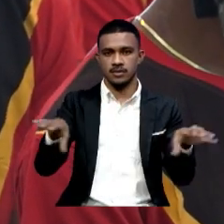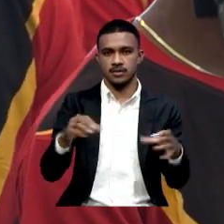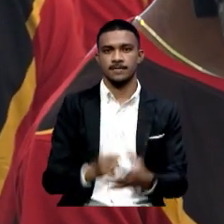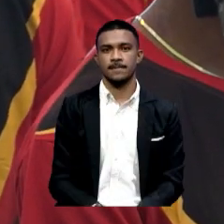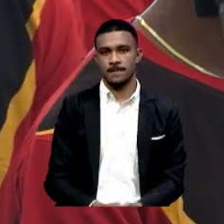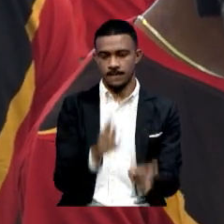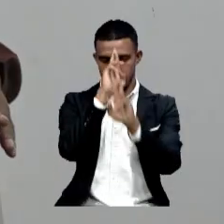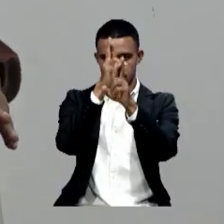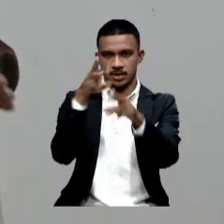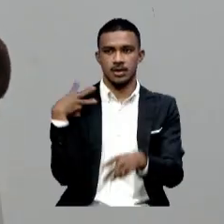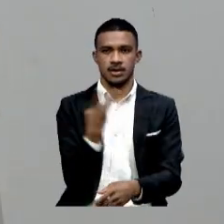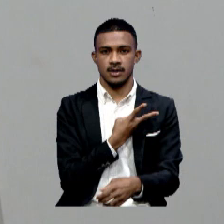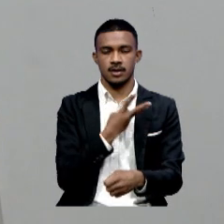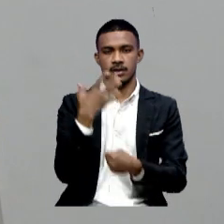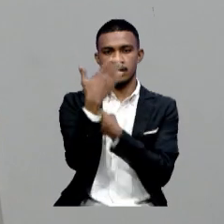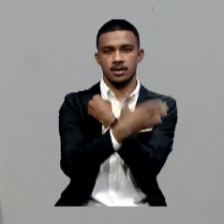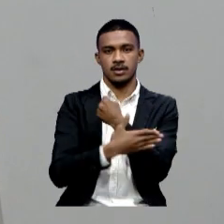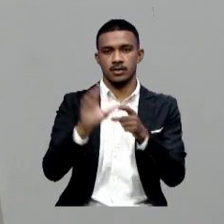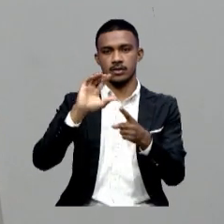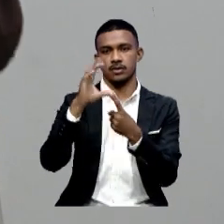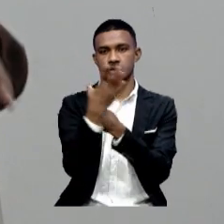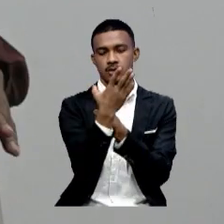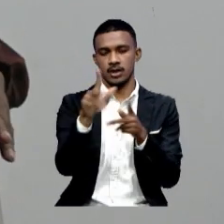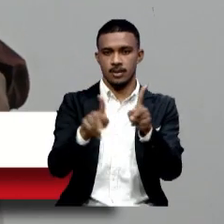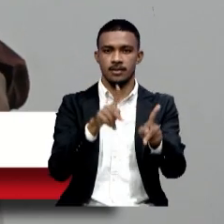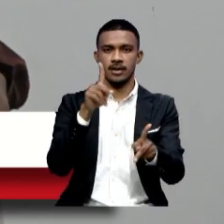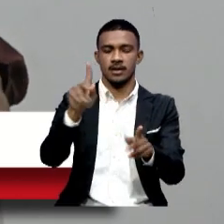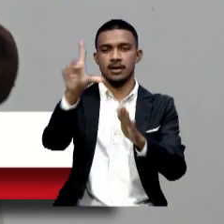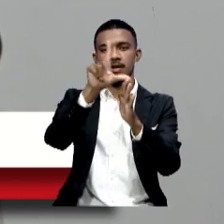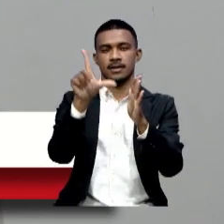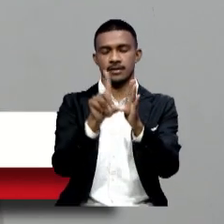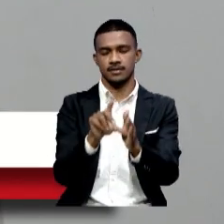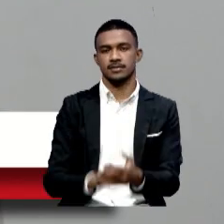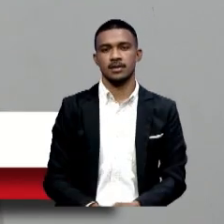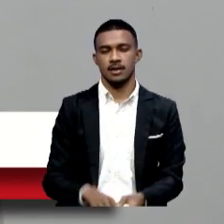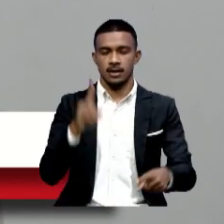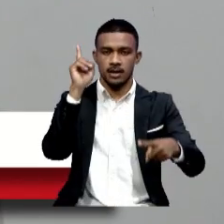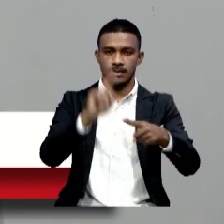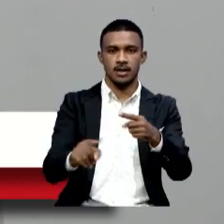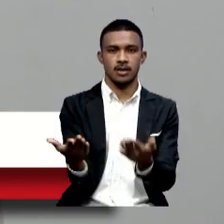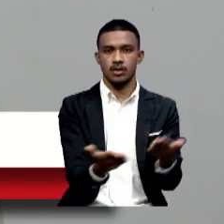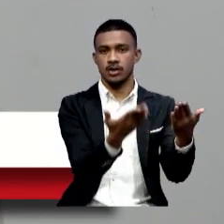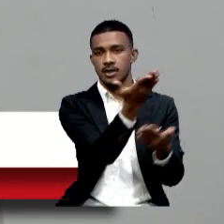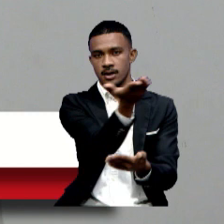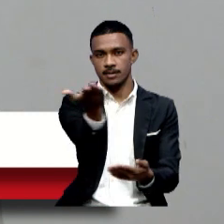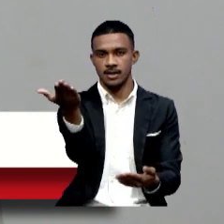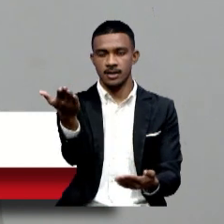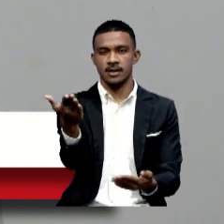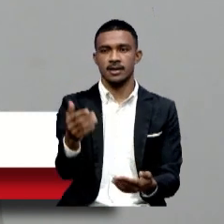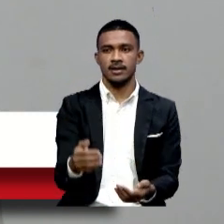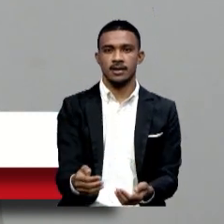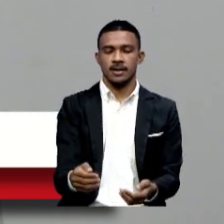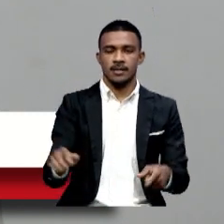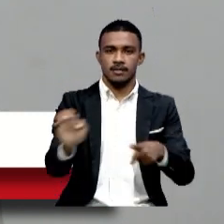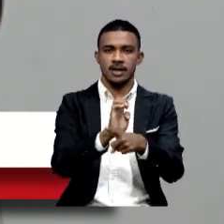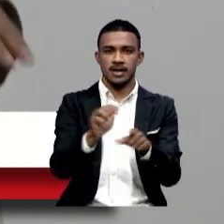imane cultura, tem se respeito a imane lei, la bela lori imenea, assassino ida la dia